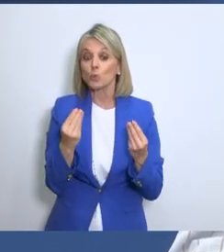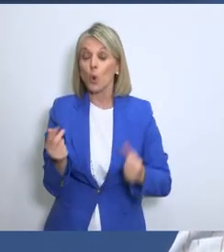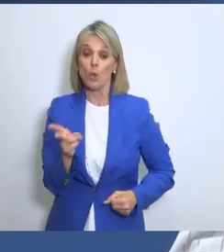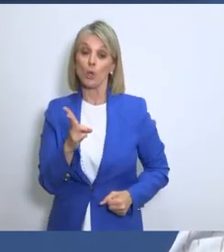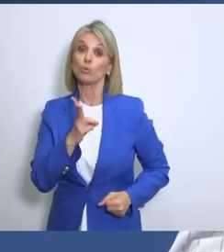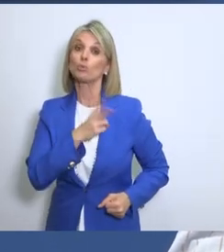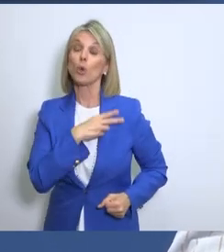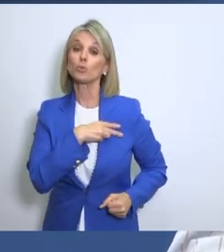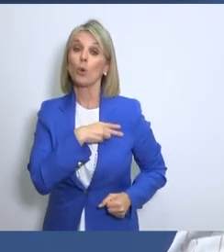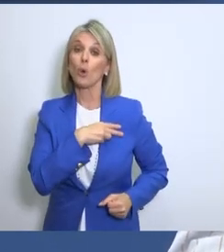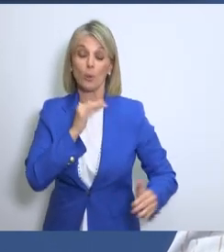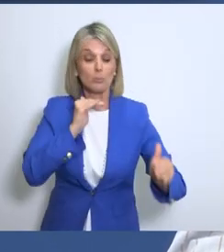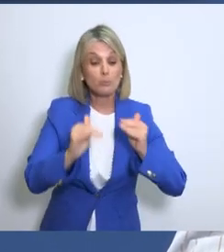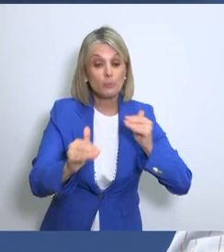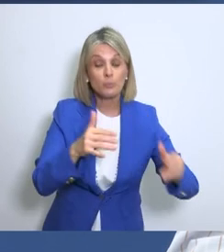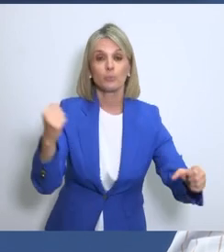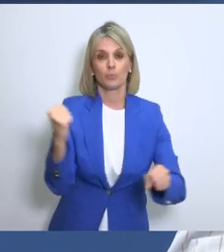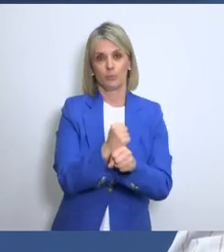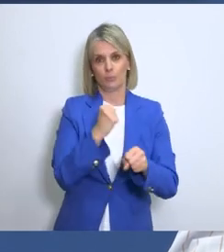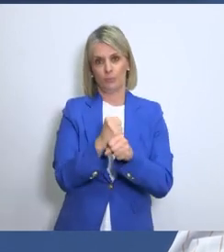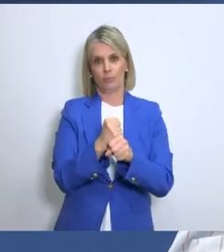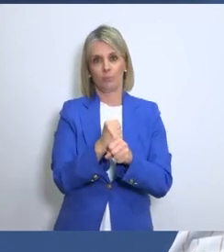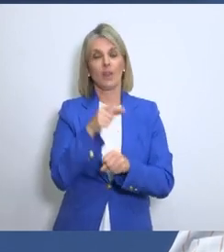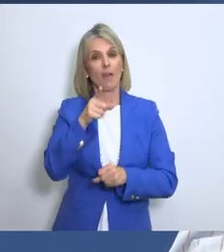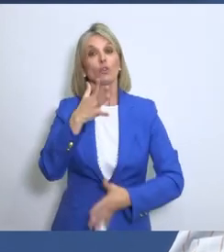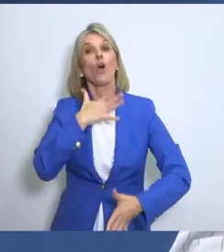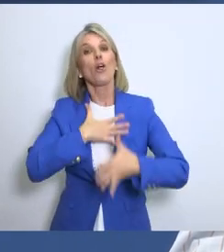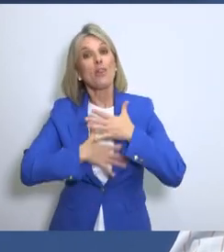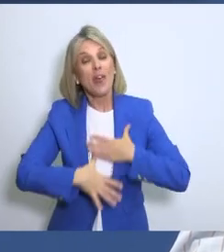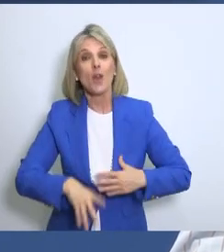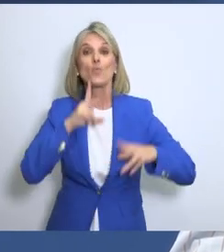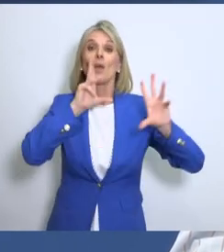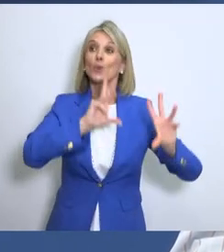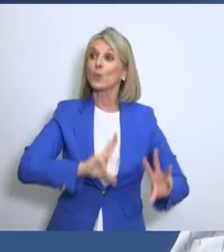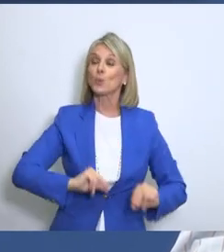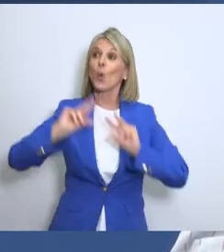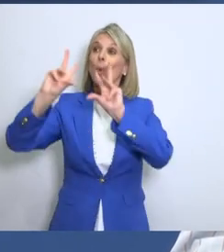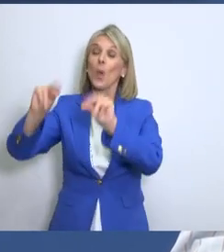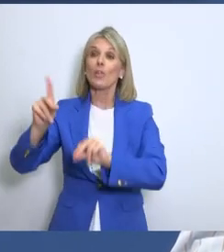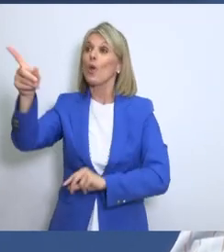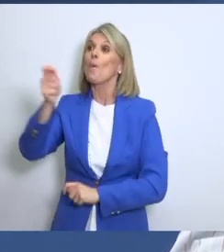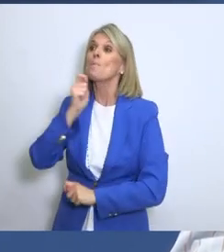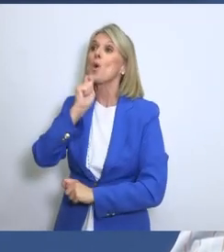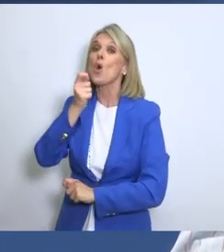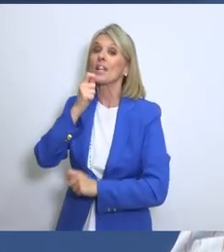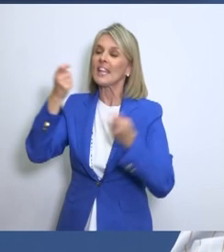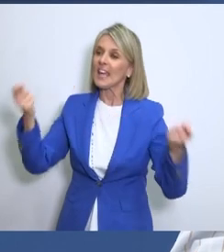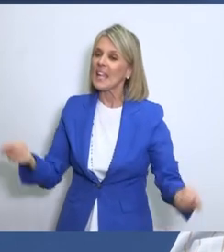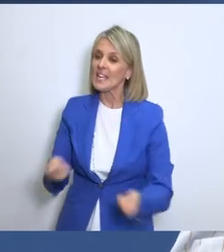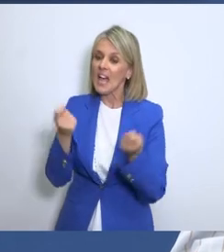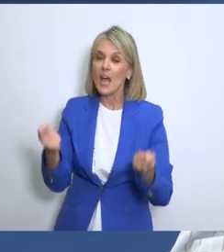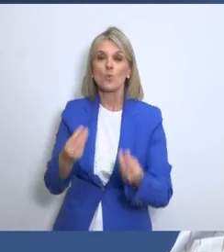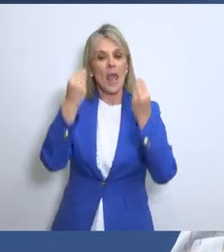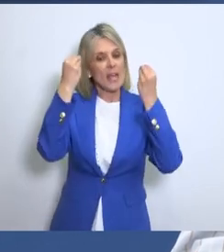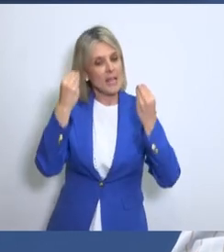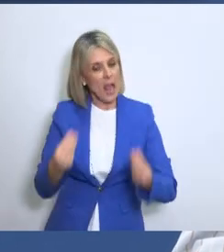Το ίδιο θα επιθυμούσαμε από όλους και για την πολιτική μας, μια καλόπιστη κριτική.